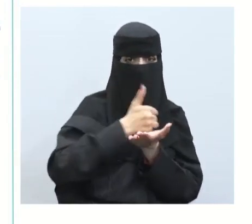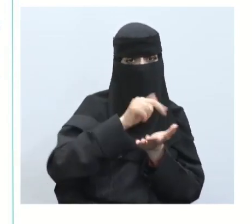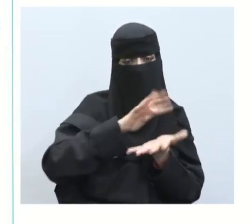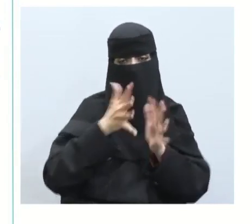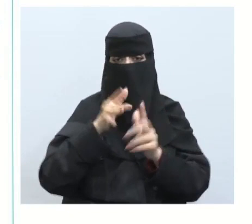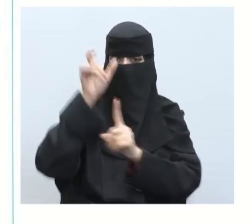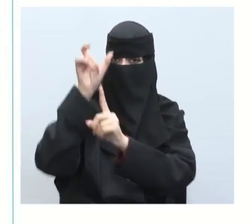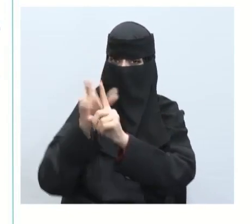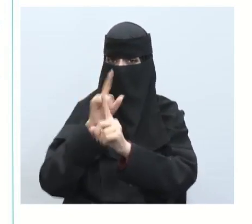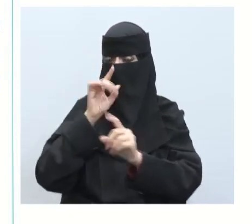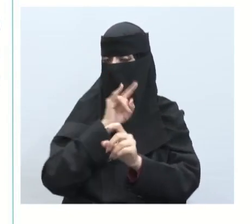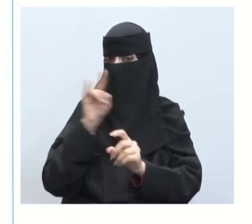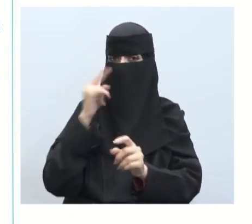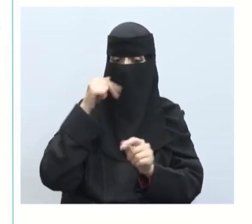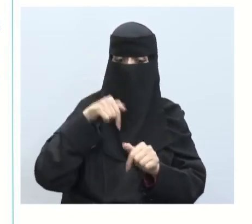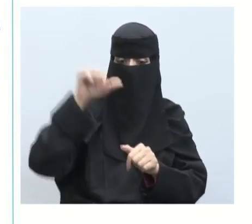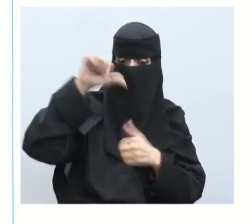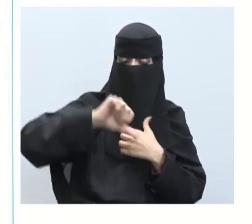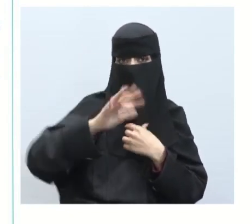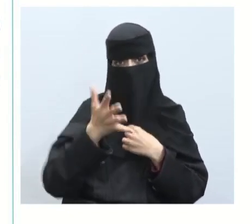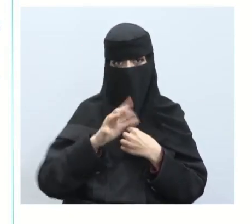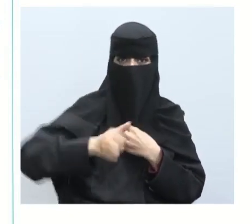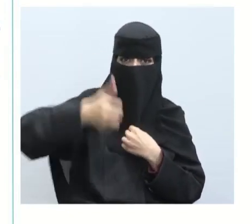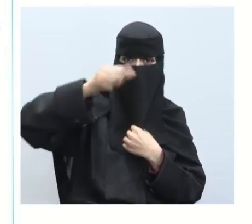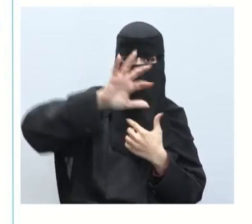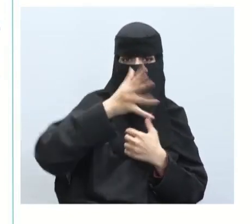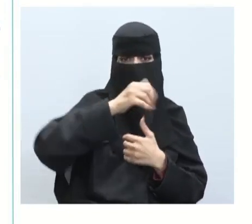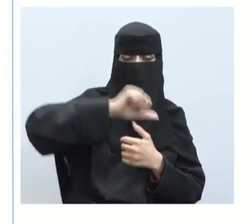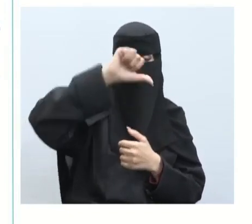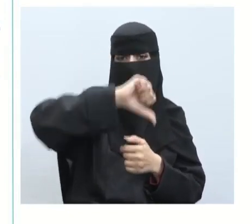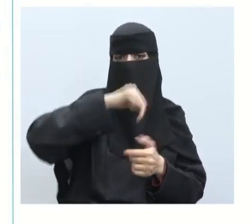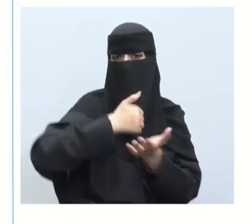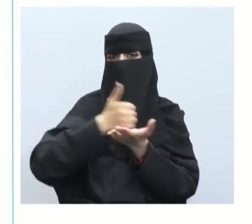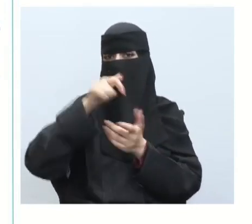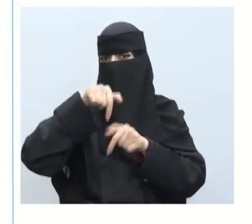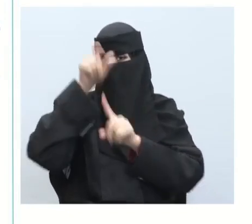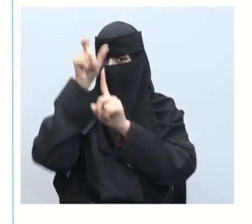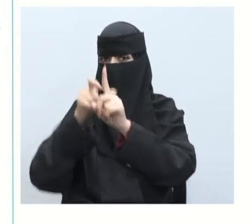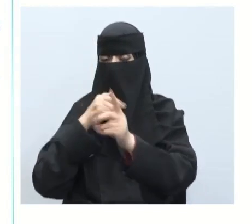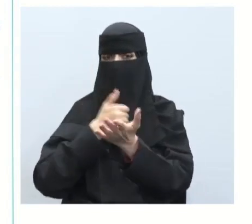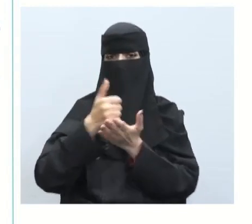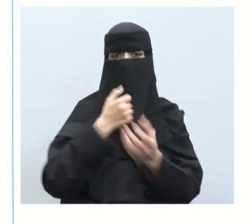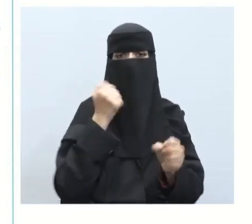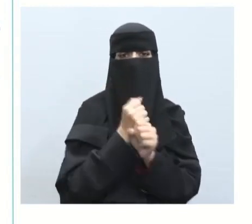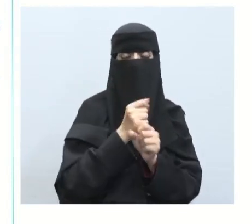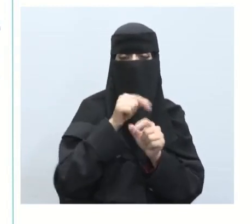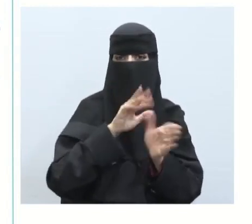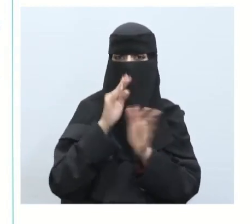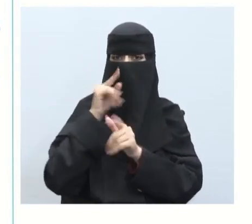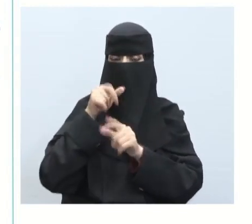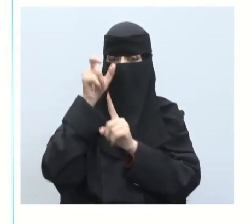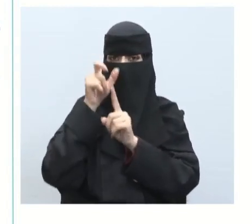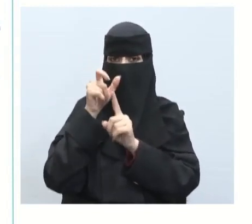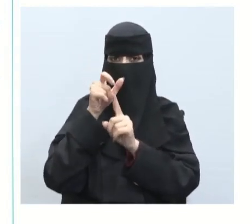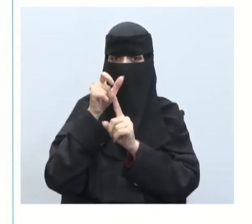الحالات اذا ليس بالضروره ان تفشل قد تنجح وقد تفشل هذا الاسلوب وهذا يعتمد كما ذكرنا على اسلوب العمل او